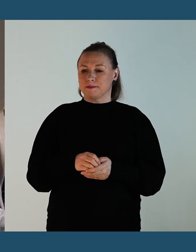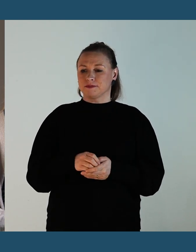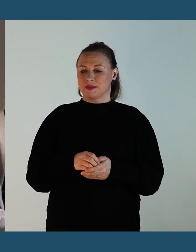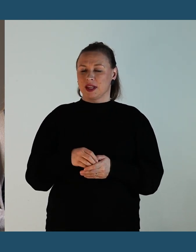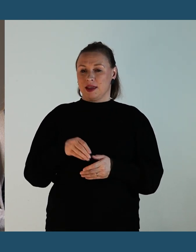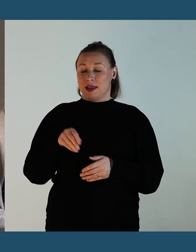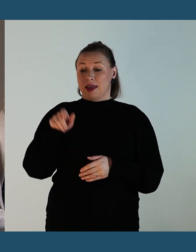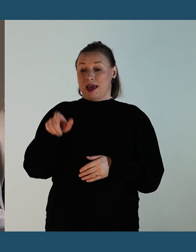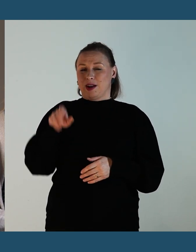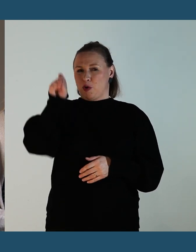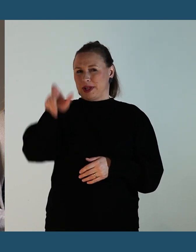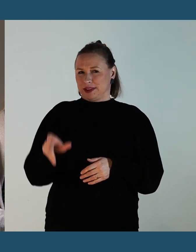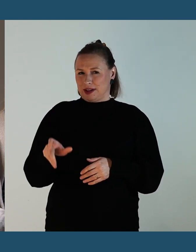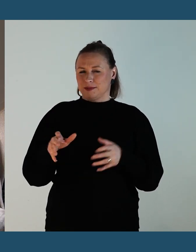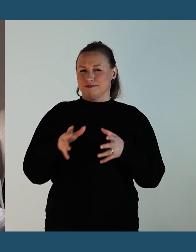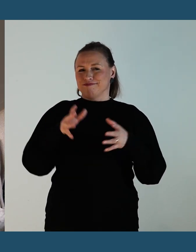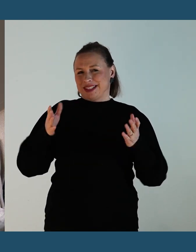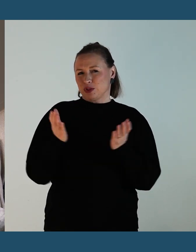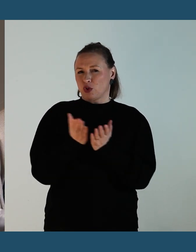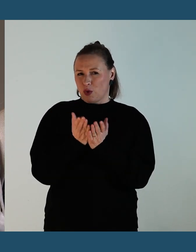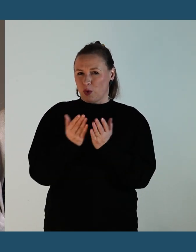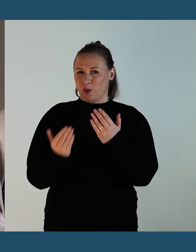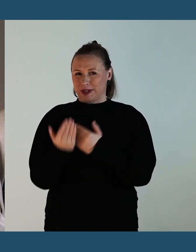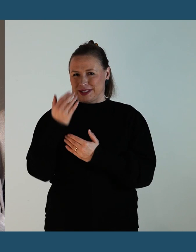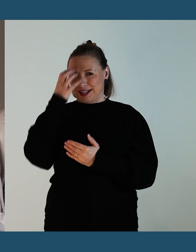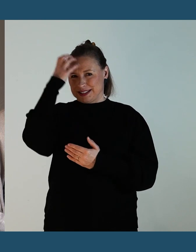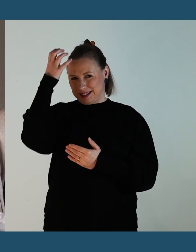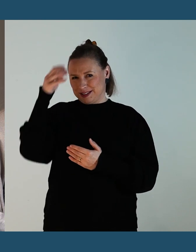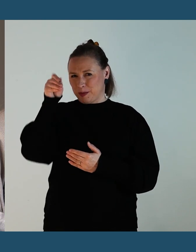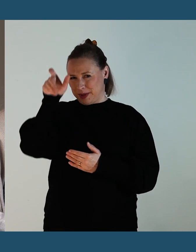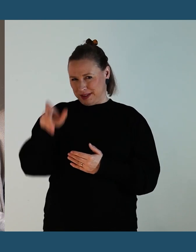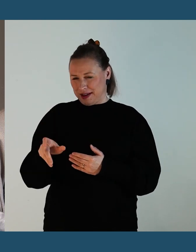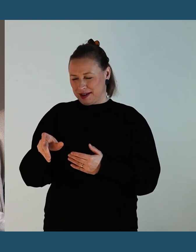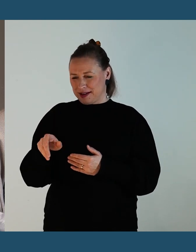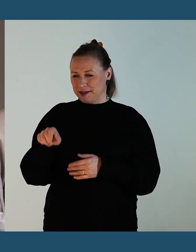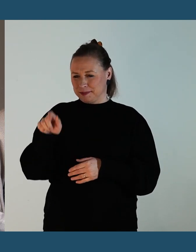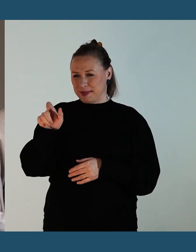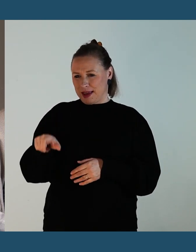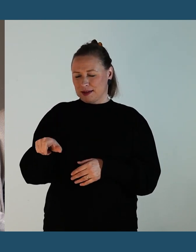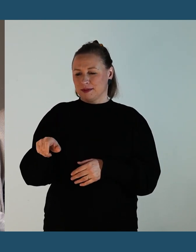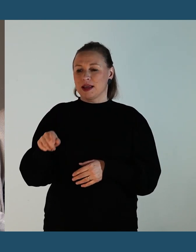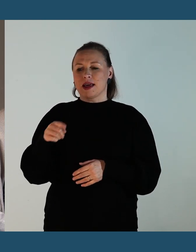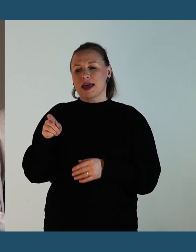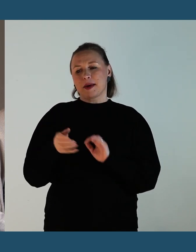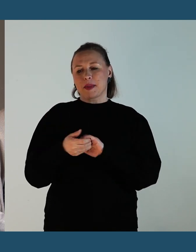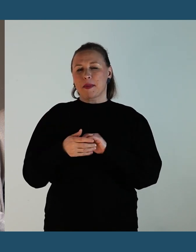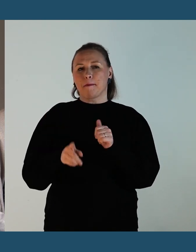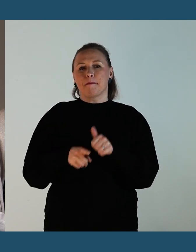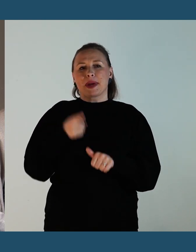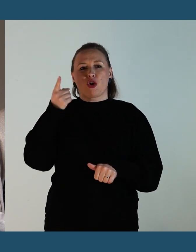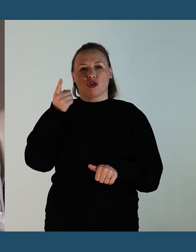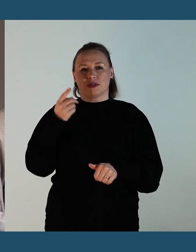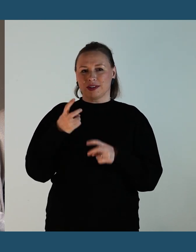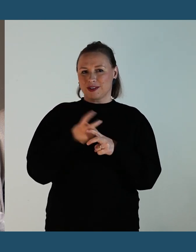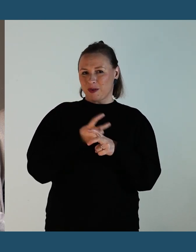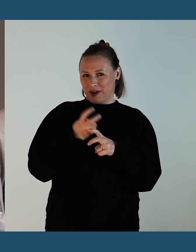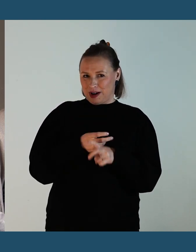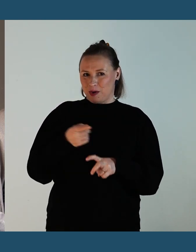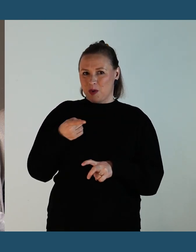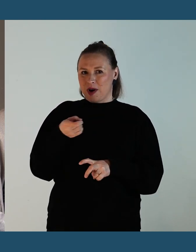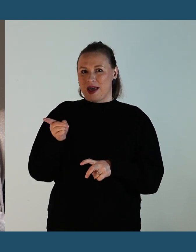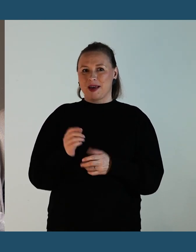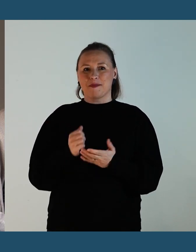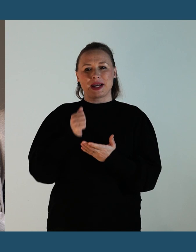koulussa Itä-Helsingissä opettajana ja he on siellä ihan niin kuin pilottimaisesti